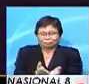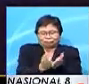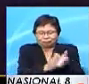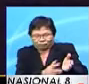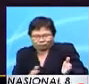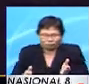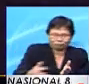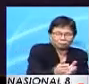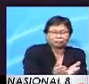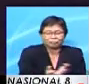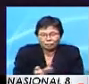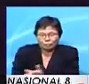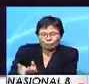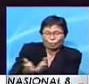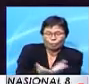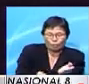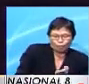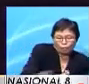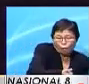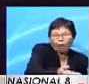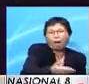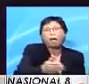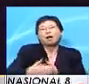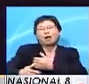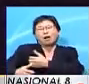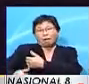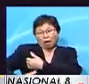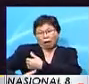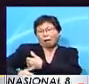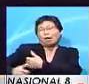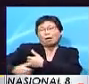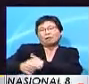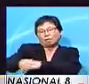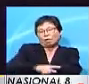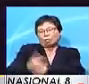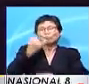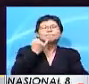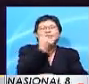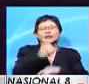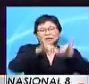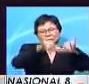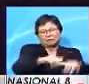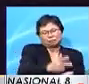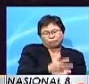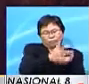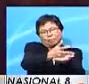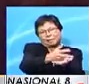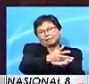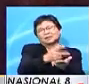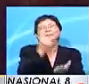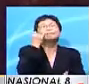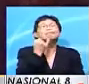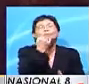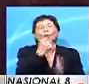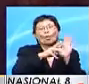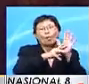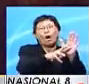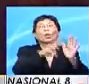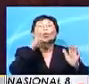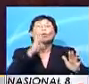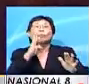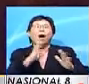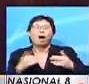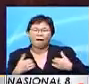pukul 9.58 malam semalam waktu Malaysia dan kini berada di Pelabuhan Ashdod. Delegasi wanita itu